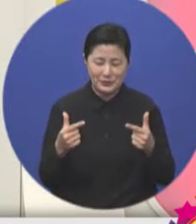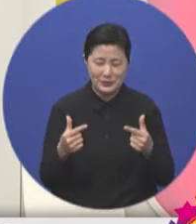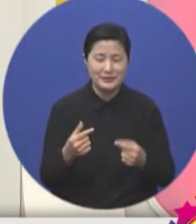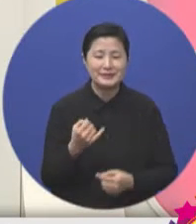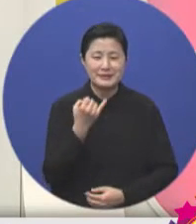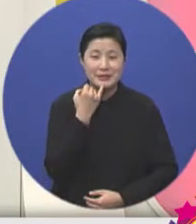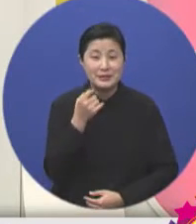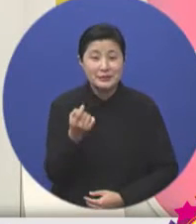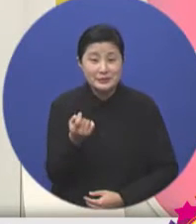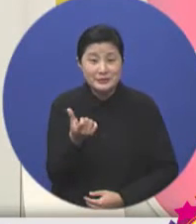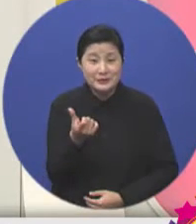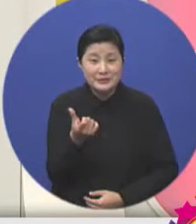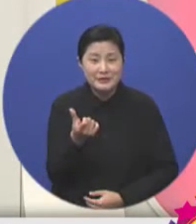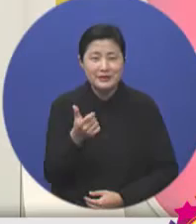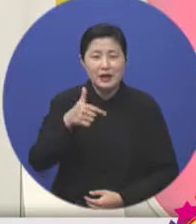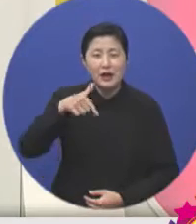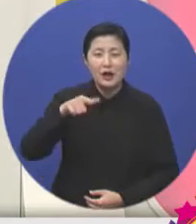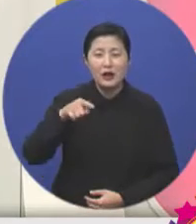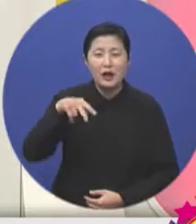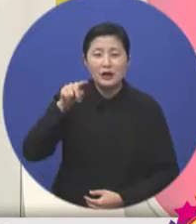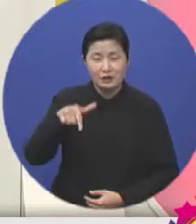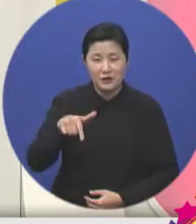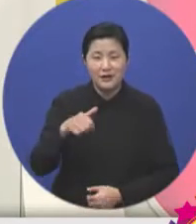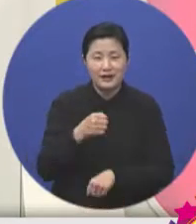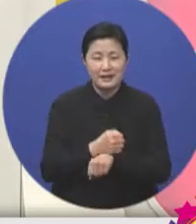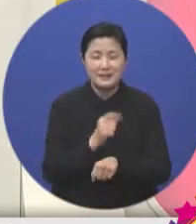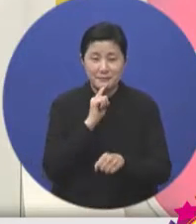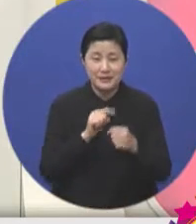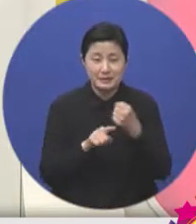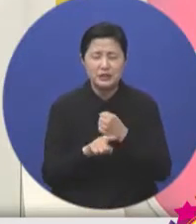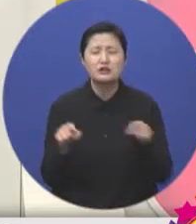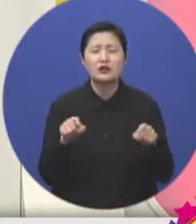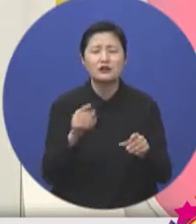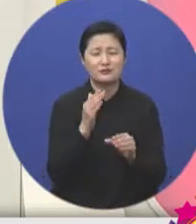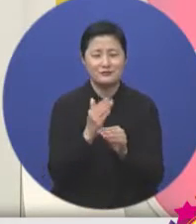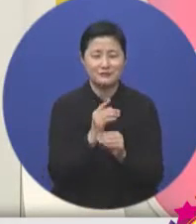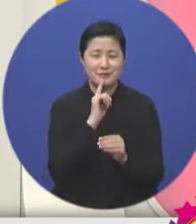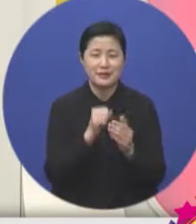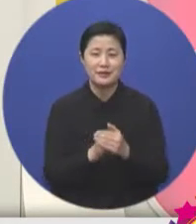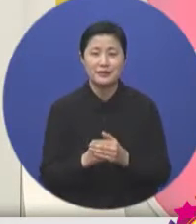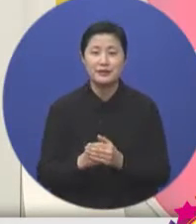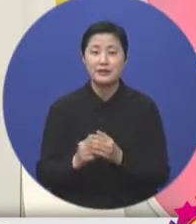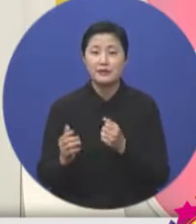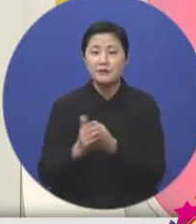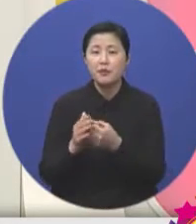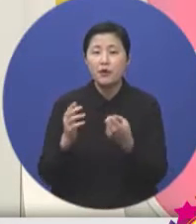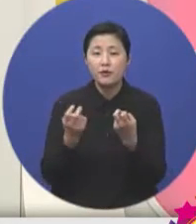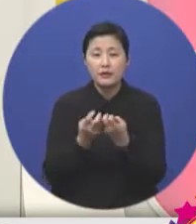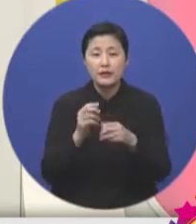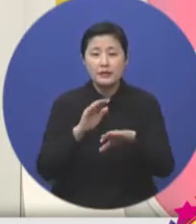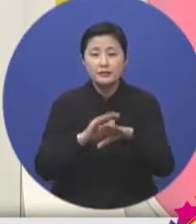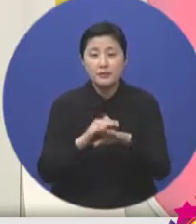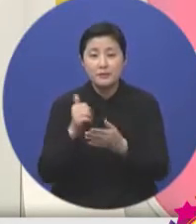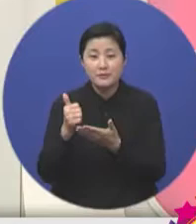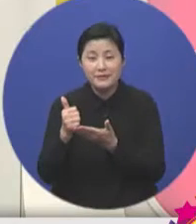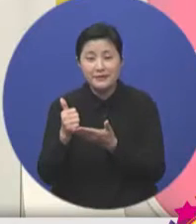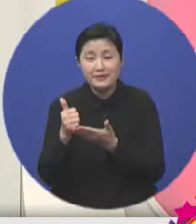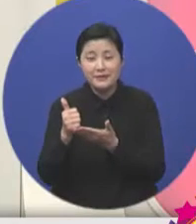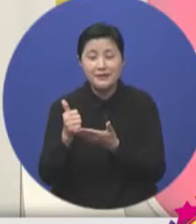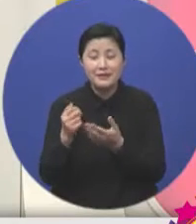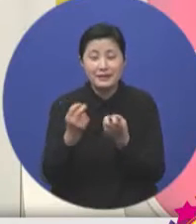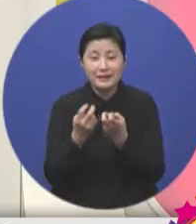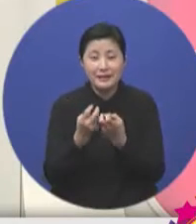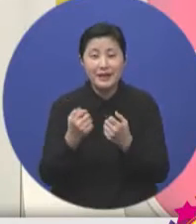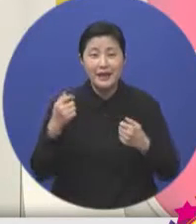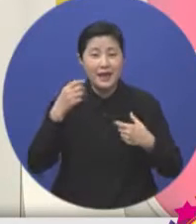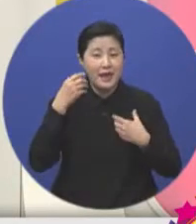조금? 좀 그래서 가요. 좀 아직도 떨리신다니까 선배 씨께서 좀 이렇게 어떻게 애교 댄스라도